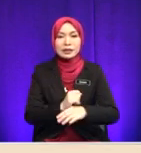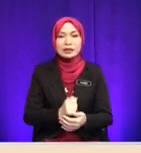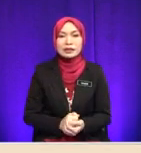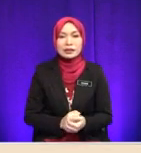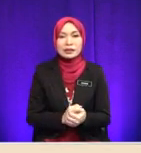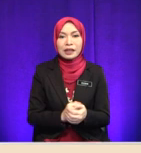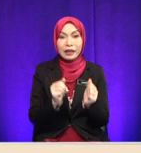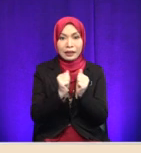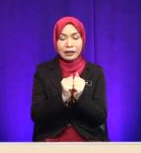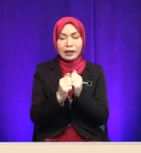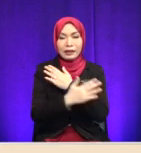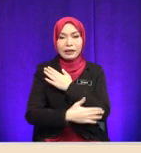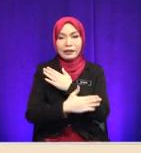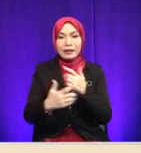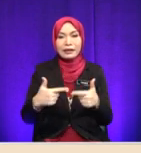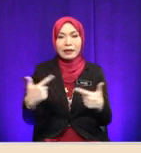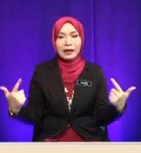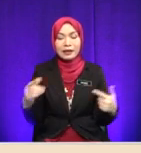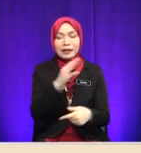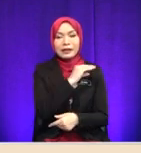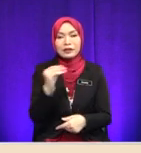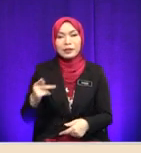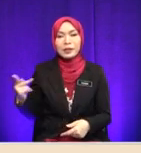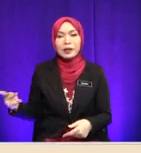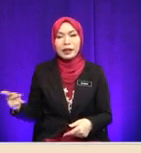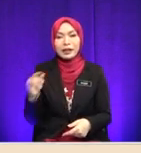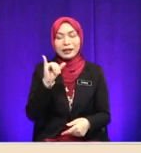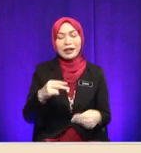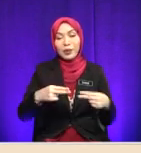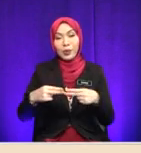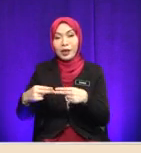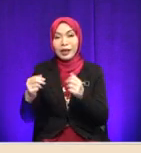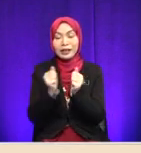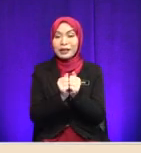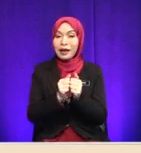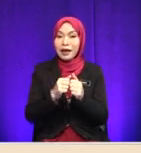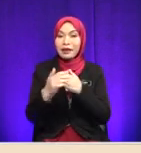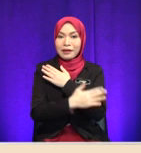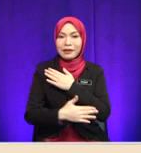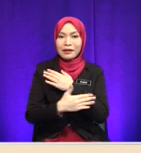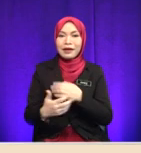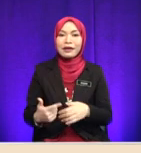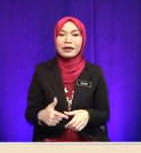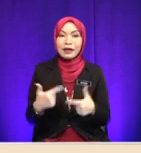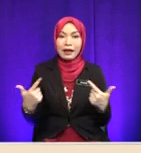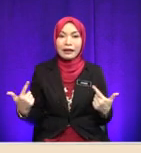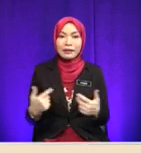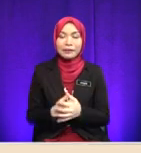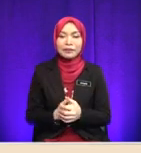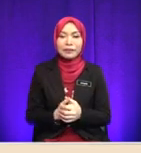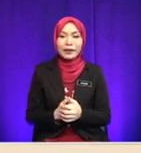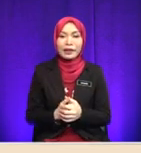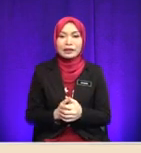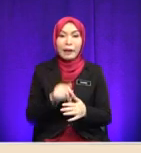segala perkara yang menghubungkan persekutuan dengan mana-mana negara lain. Yang kedua, pelaksanaan treaty, perjanjian